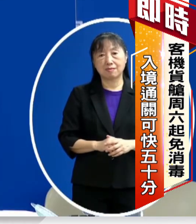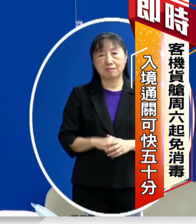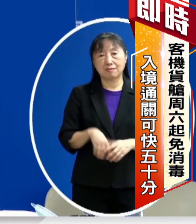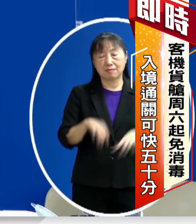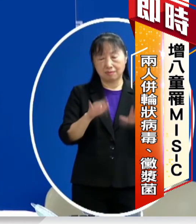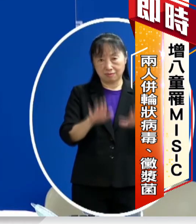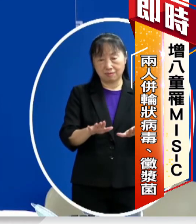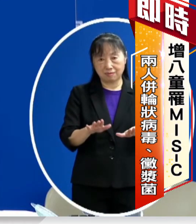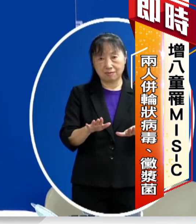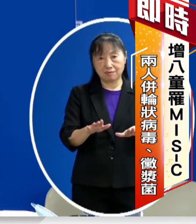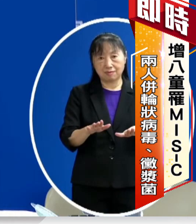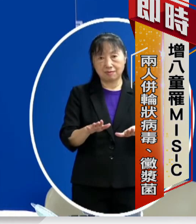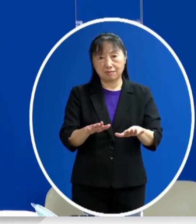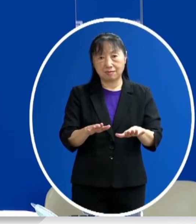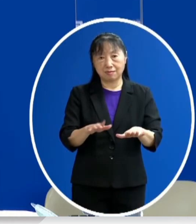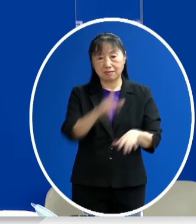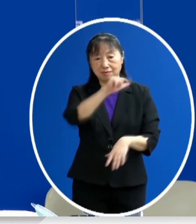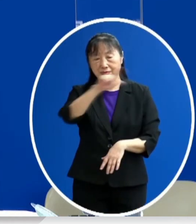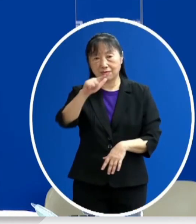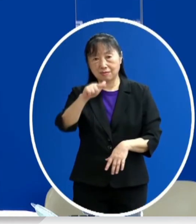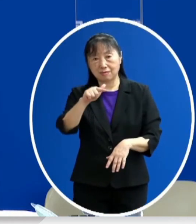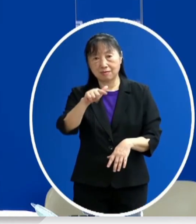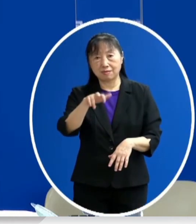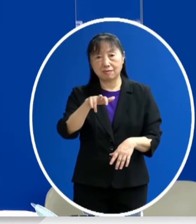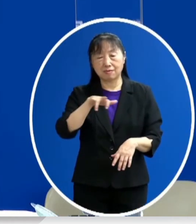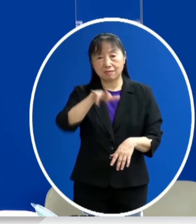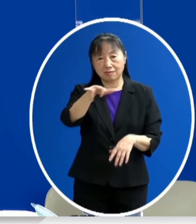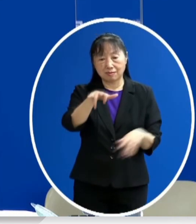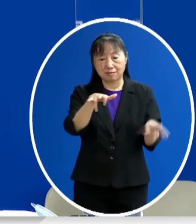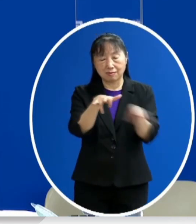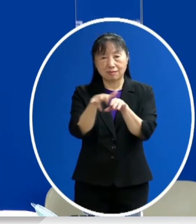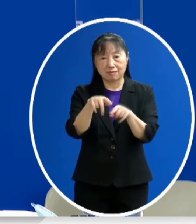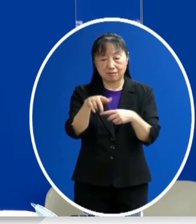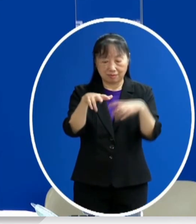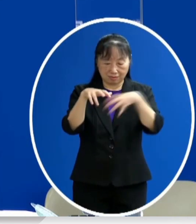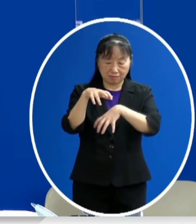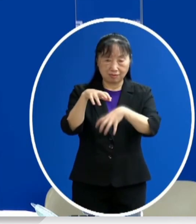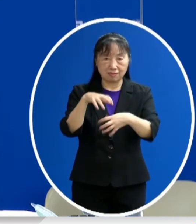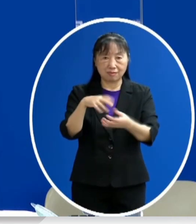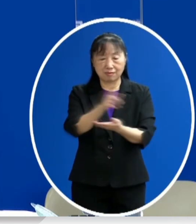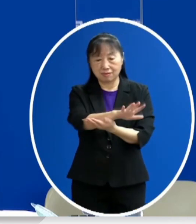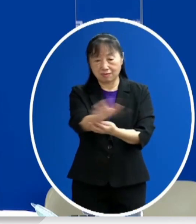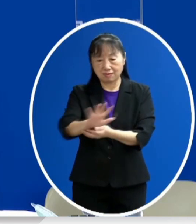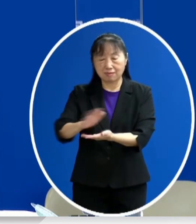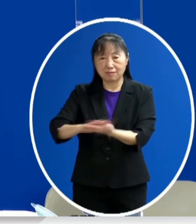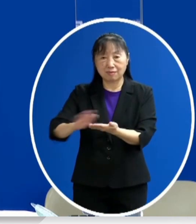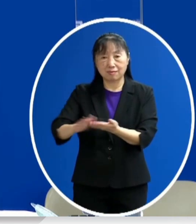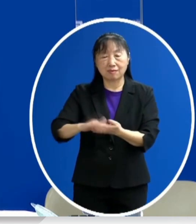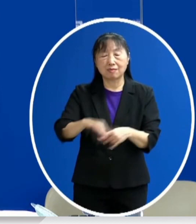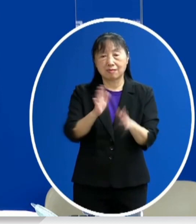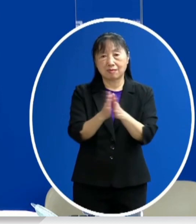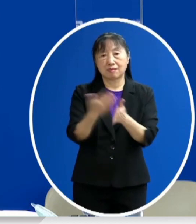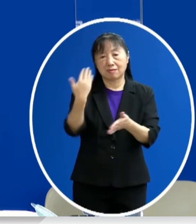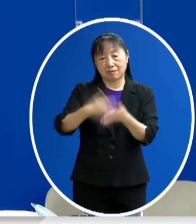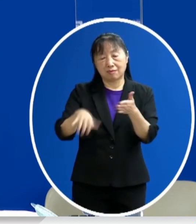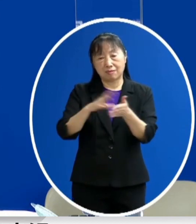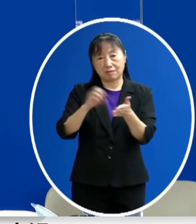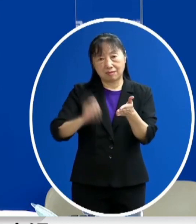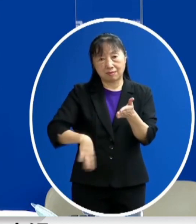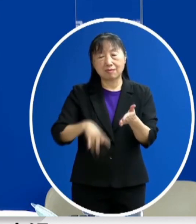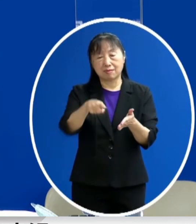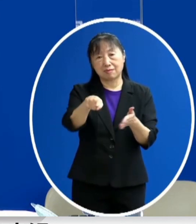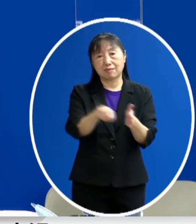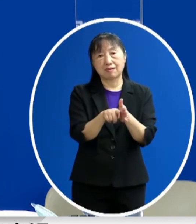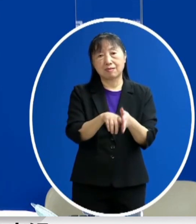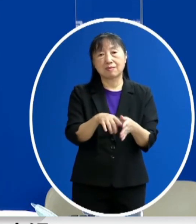消目前的这个货舱的一个消毒，那这个部分可以大概减少约40到50分钟，那